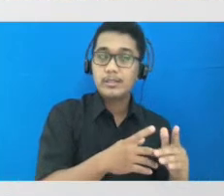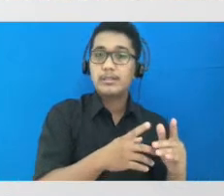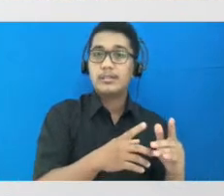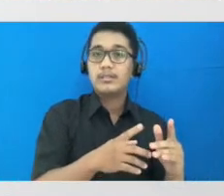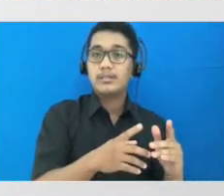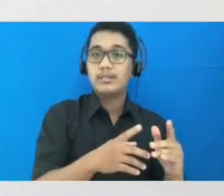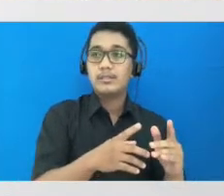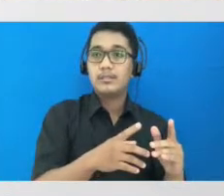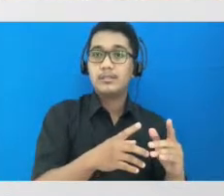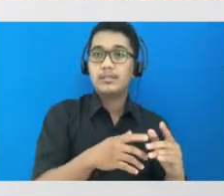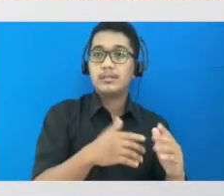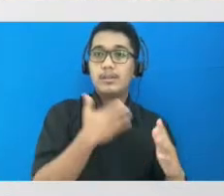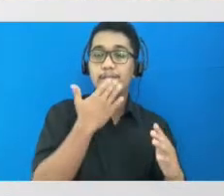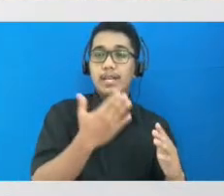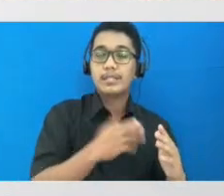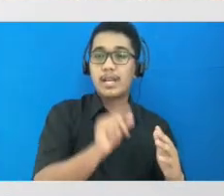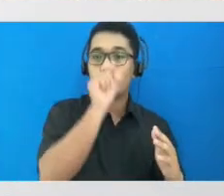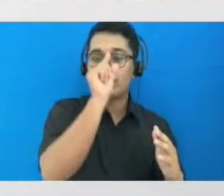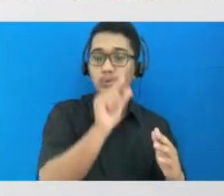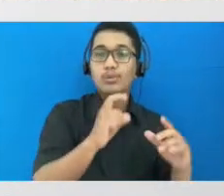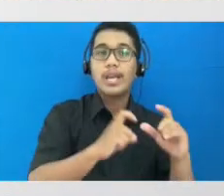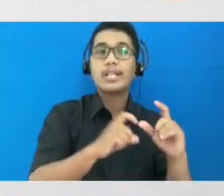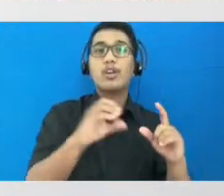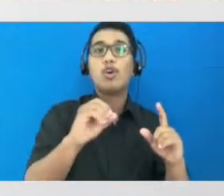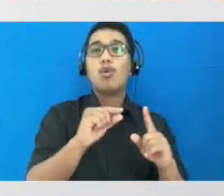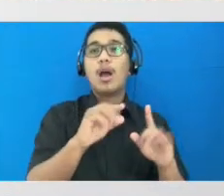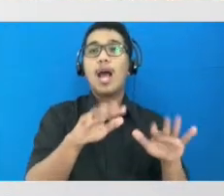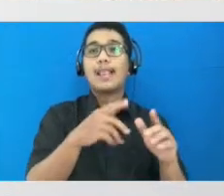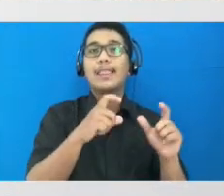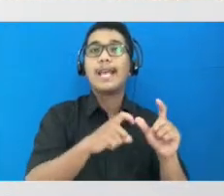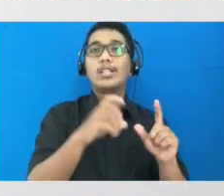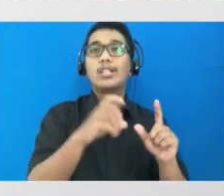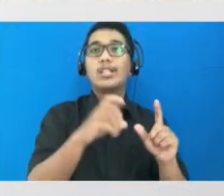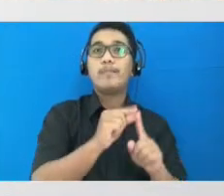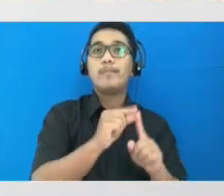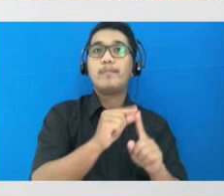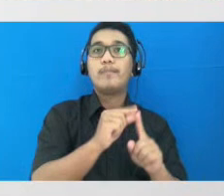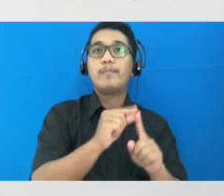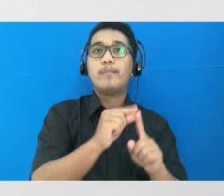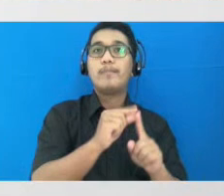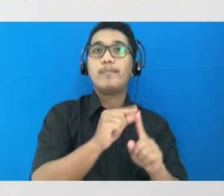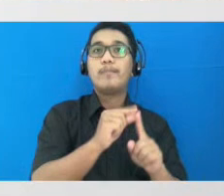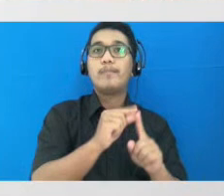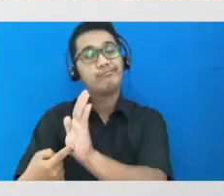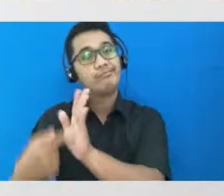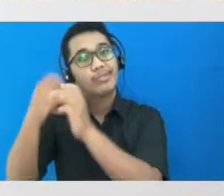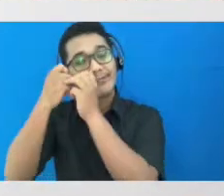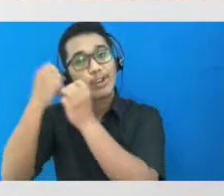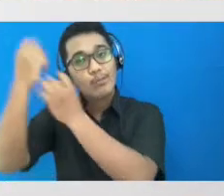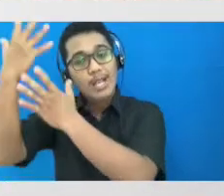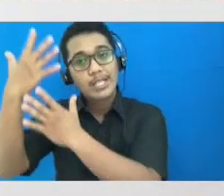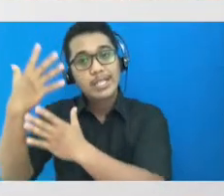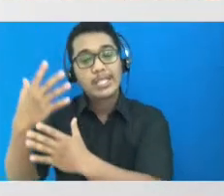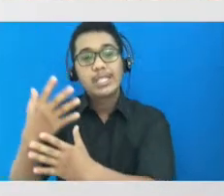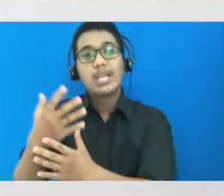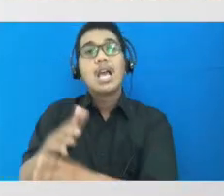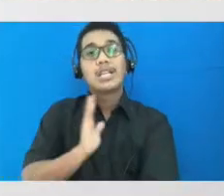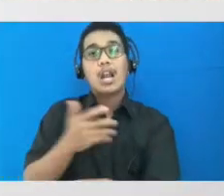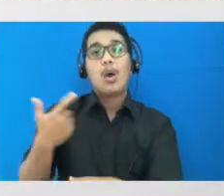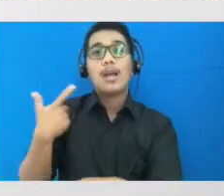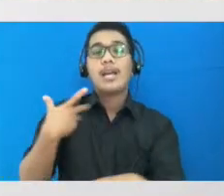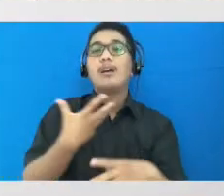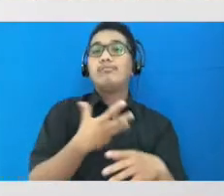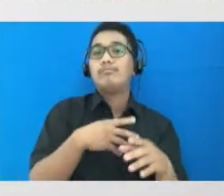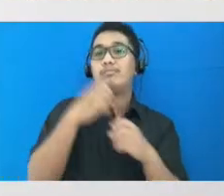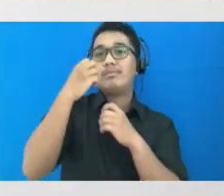memiliki kebiasaan ataupun SOP untuk menginformasikan kepada penggunanya bila sudah terjadi